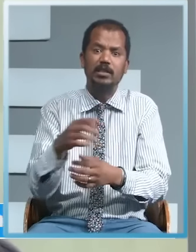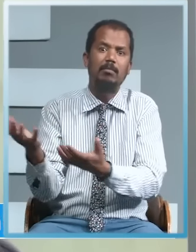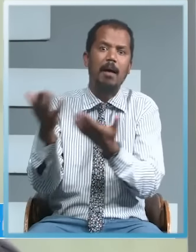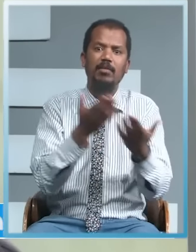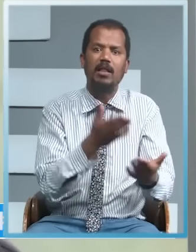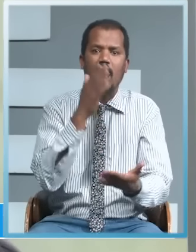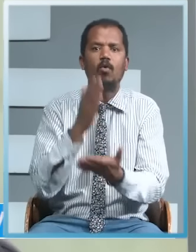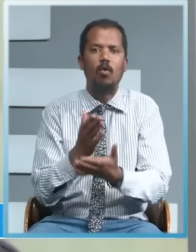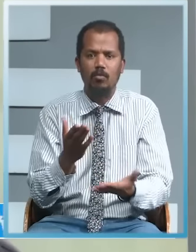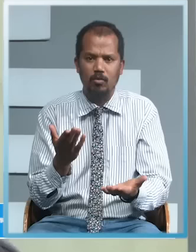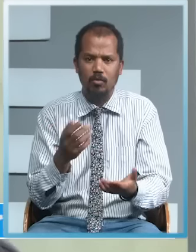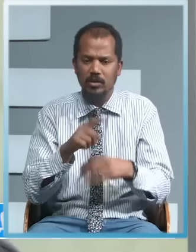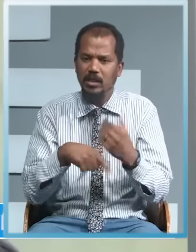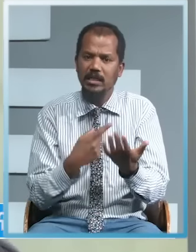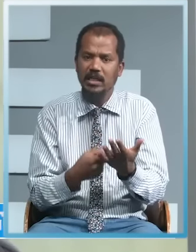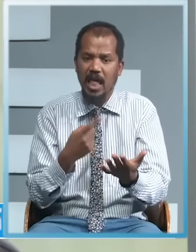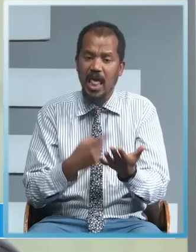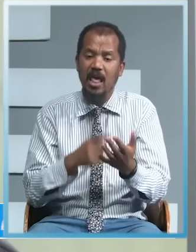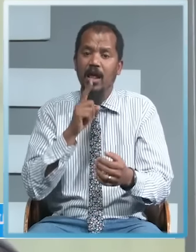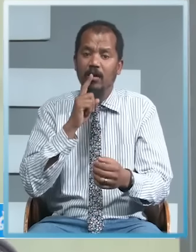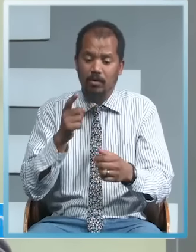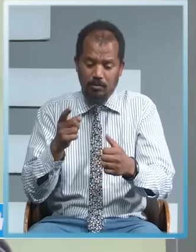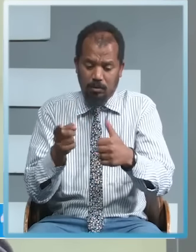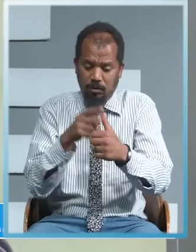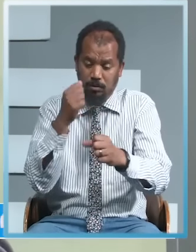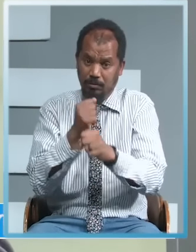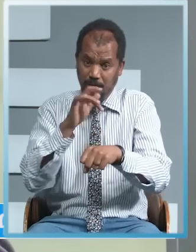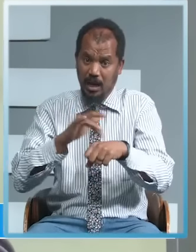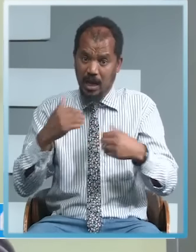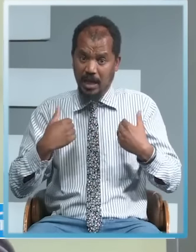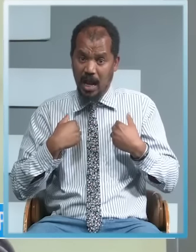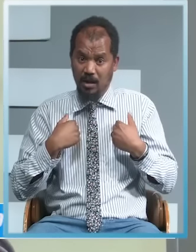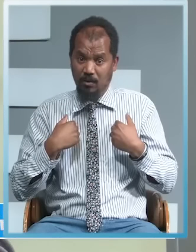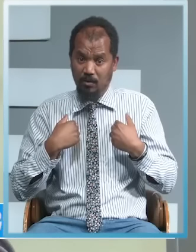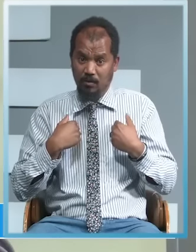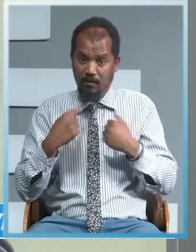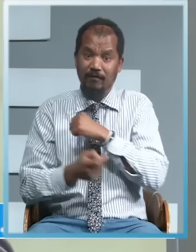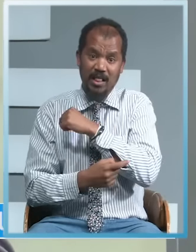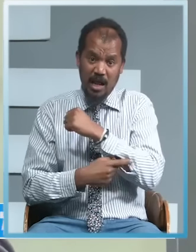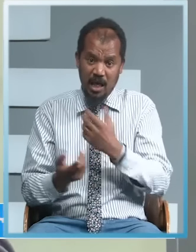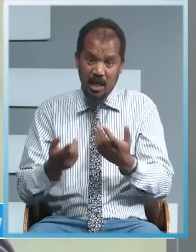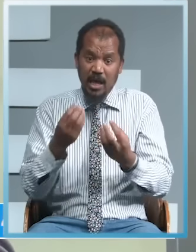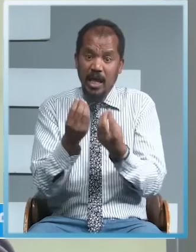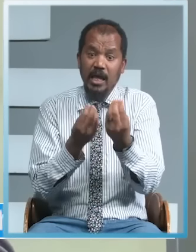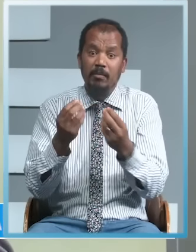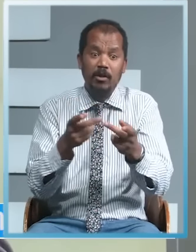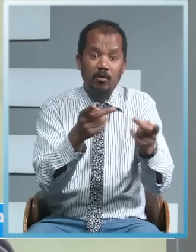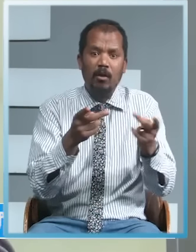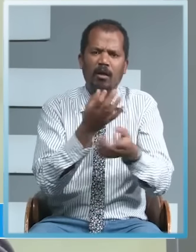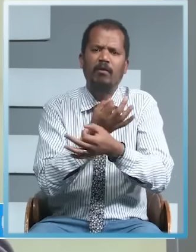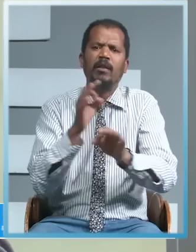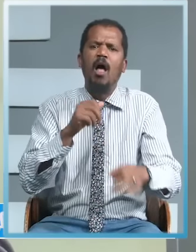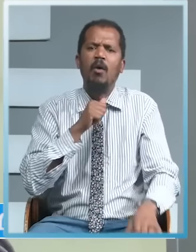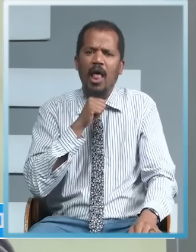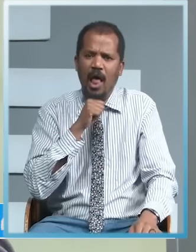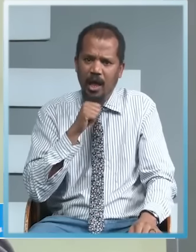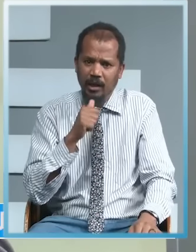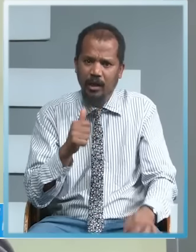ማለት ነው። ይሄ ነው አንዱ ቡና ላይ ያለው ትልቅ ፈተና። የግብይት ሜዳው ፍትሐዊ